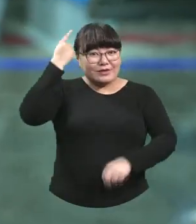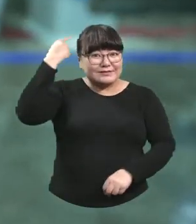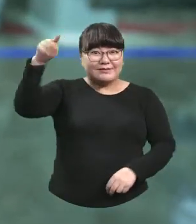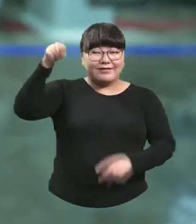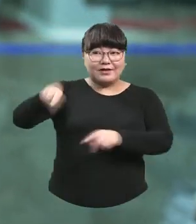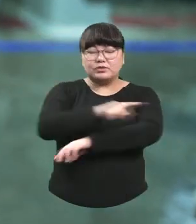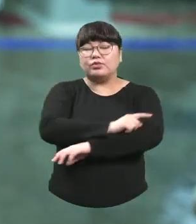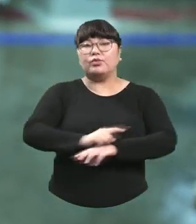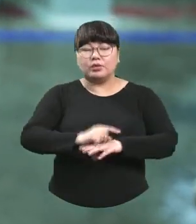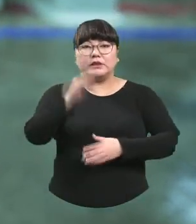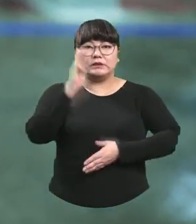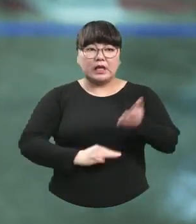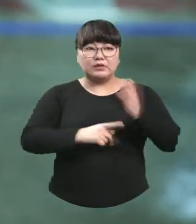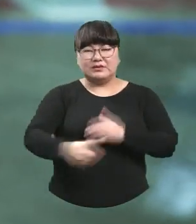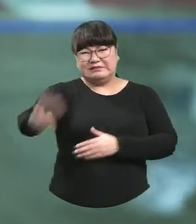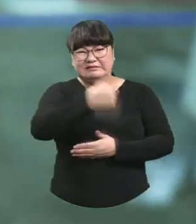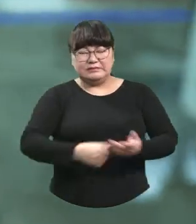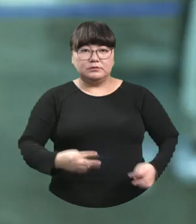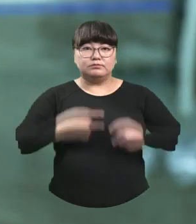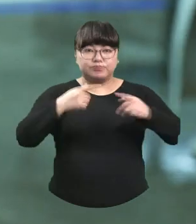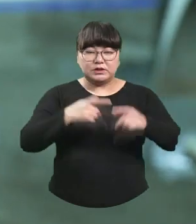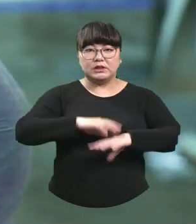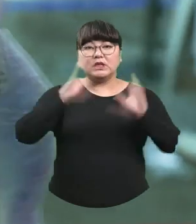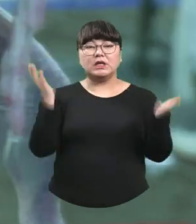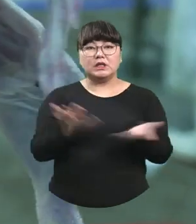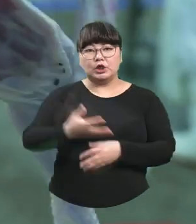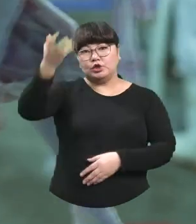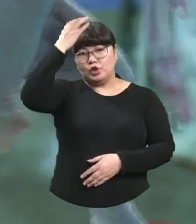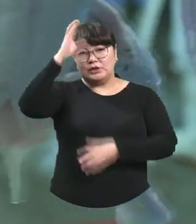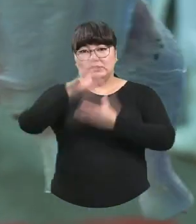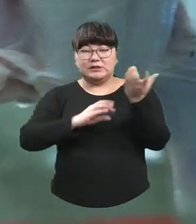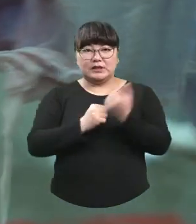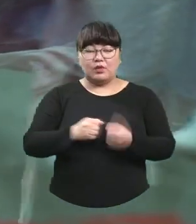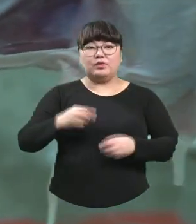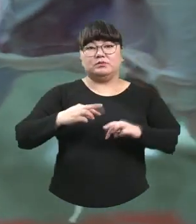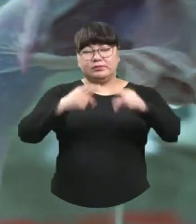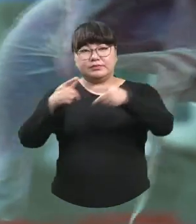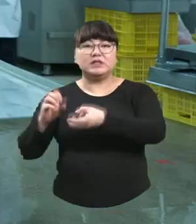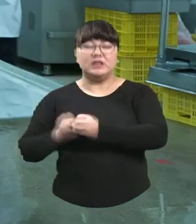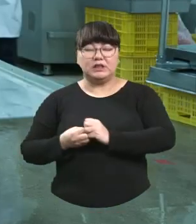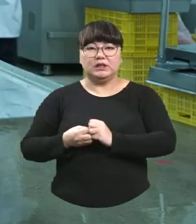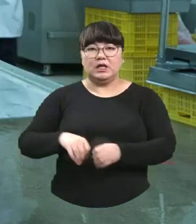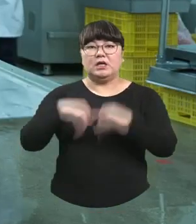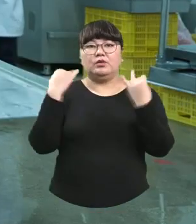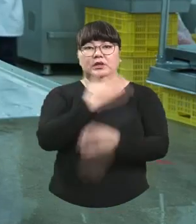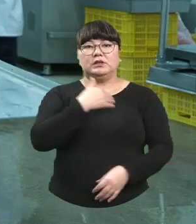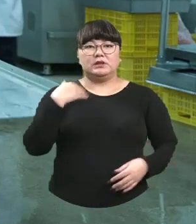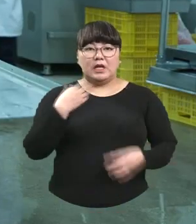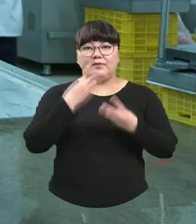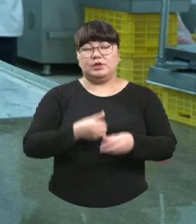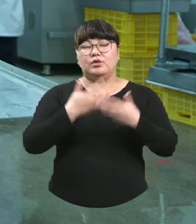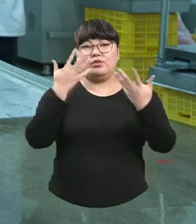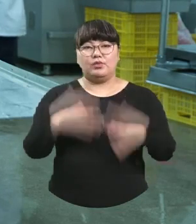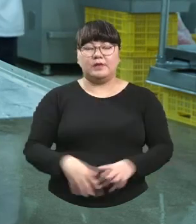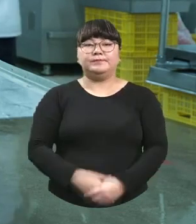хүргэх санаачлалын үр дүнд татварын цогц шинжилэл нийтийн буюу төрийн санхүүгийн реформыг эхлүүлнэ гэдгээ улсын хурлын дарга